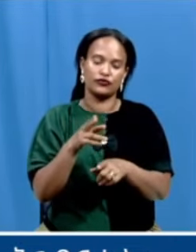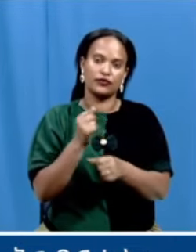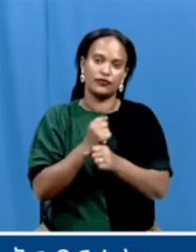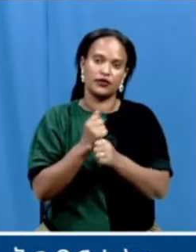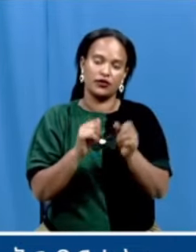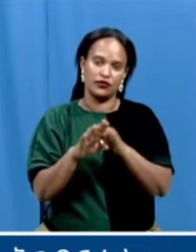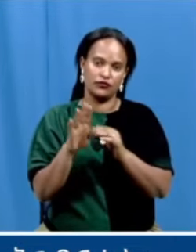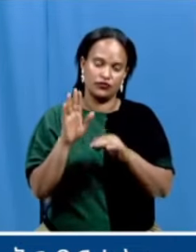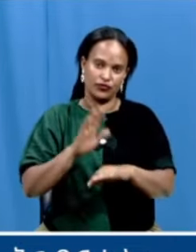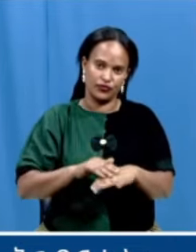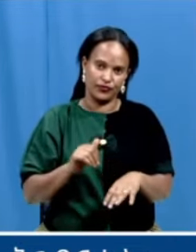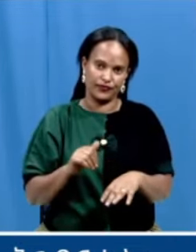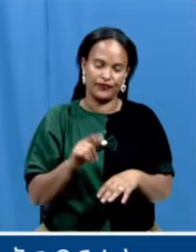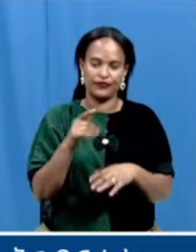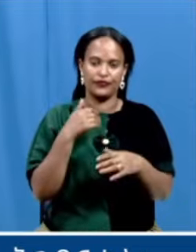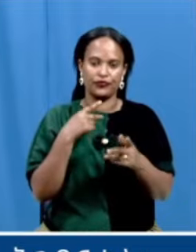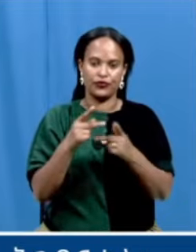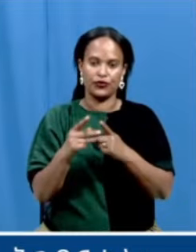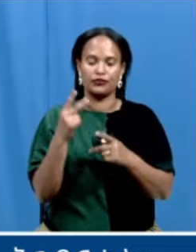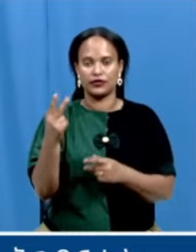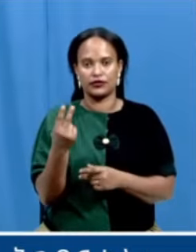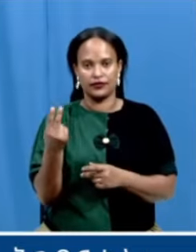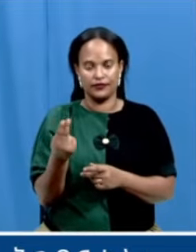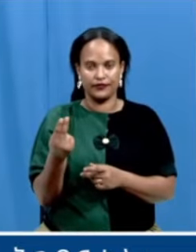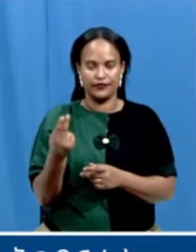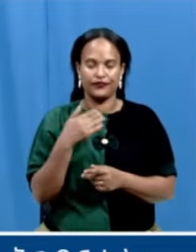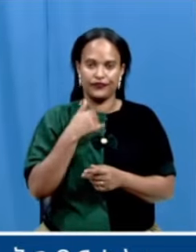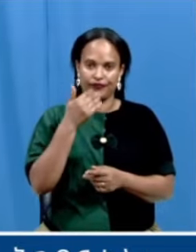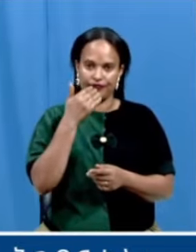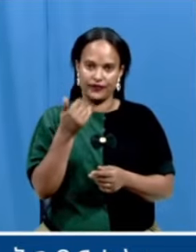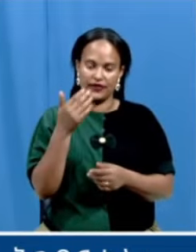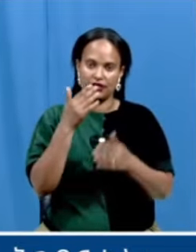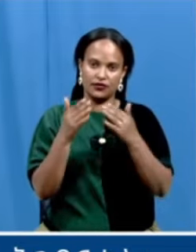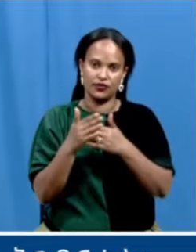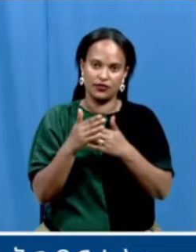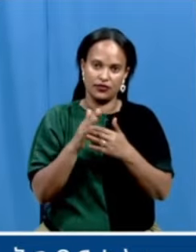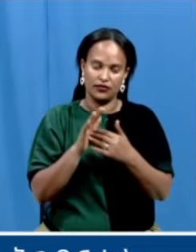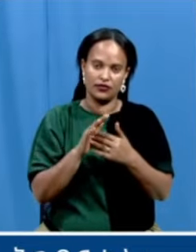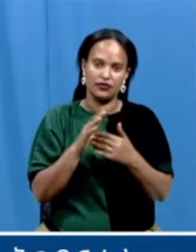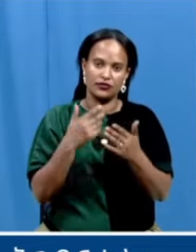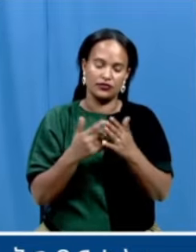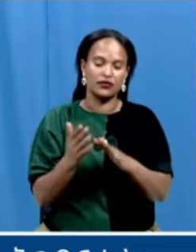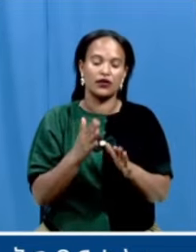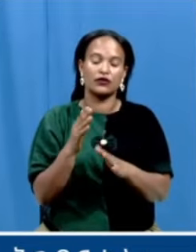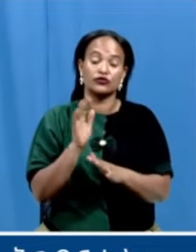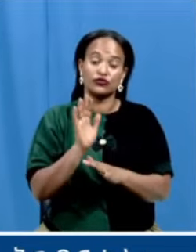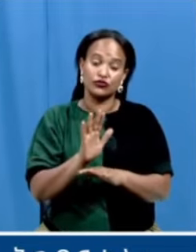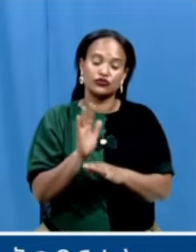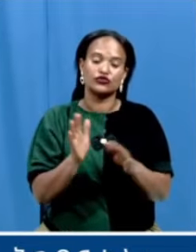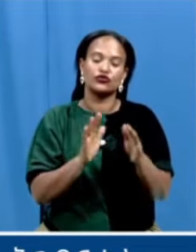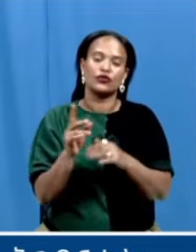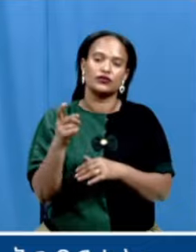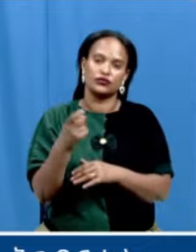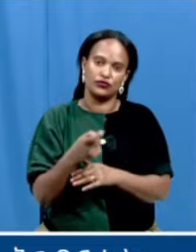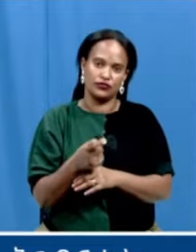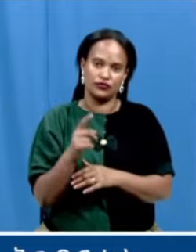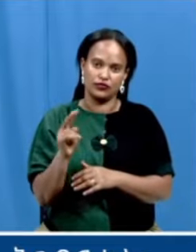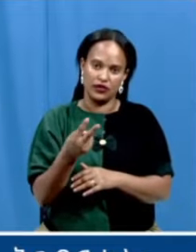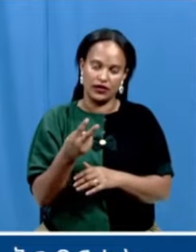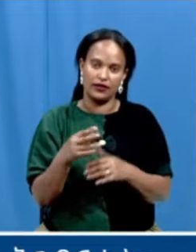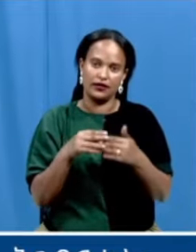ስራሕ ክኣትዉ ፀዊዑ እቲ ዘሎ መድረኽ ተጠቒሞም ናብ ዝሓሸ ደረጃ ንባዕሎም ነይተሰቦም ዝቕልሉ መድረኽ ተዘጋጅሎ ንዑ ዝግጅ ንክኾኑ ካልኣይ